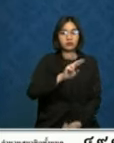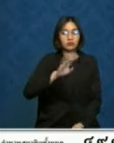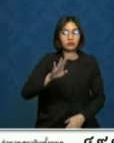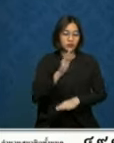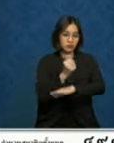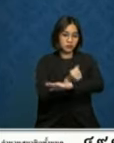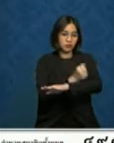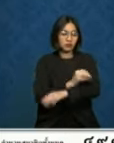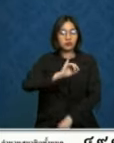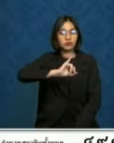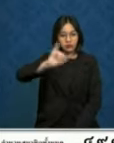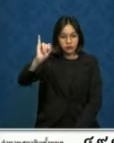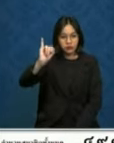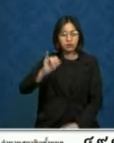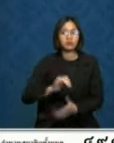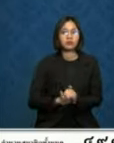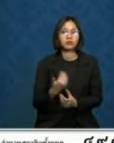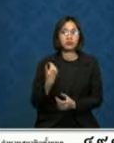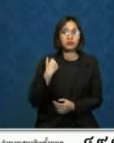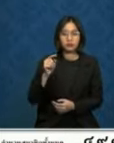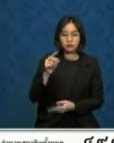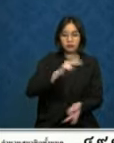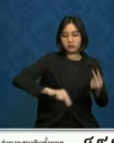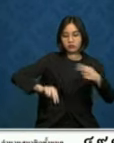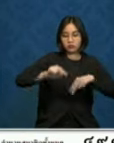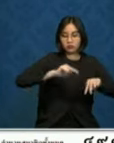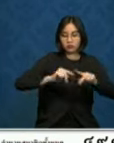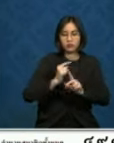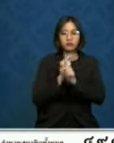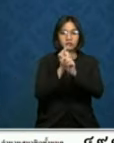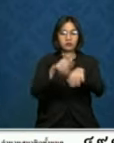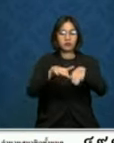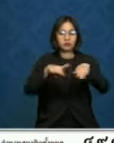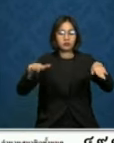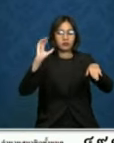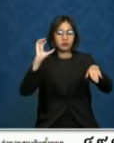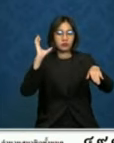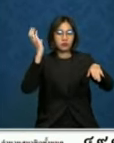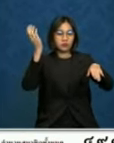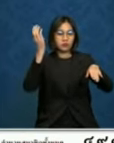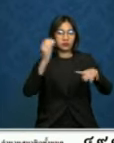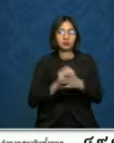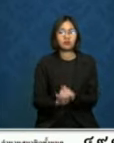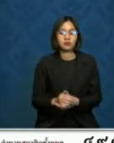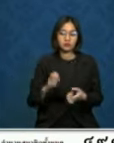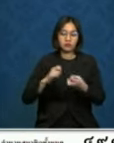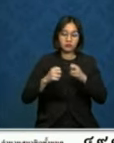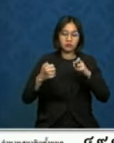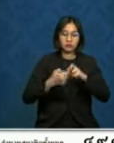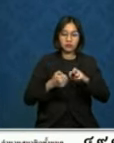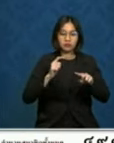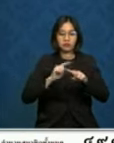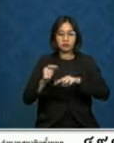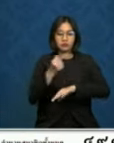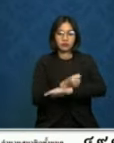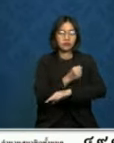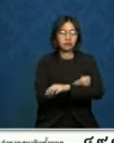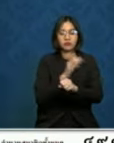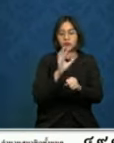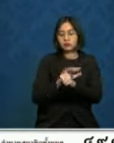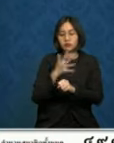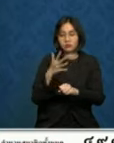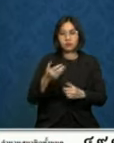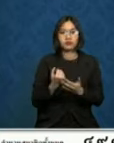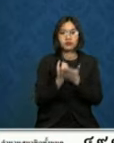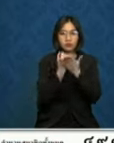แรงงานที่ถูกต้องได้รับการคุ้มครองตามมาตรฐานสากลบรรเทาปัญหาการขาดแคลนแรงงานและ